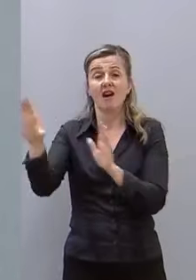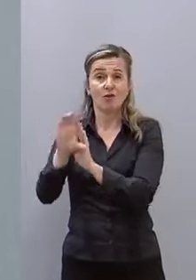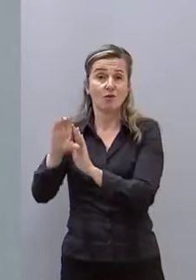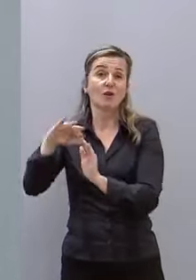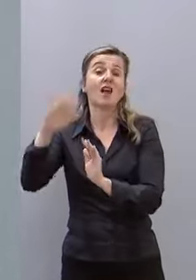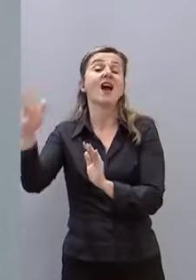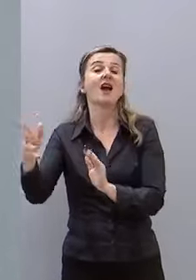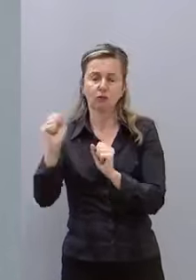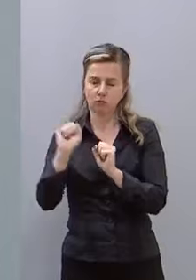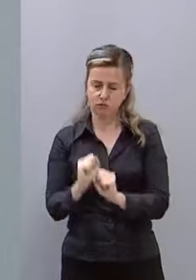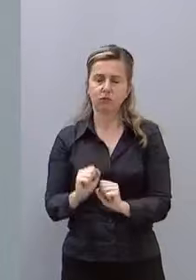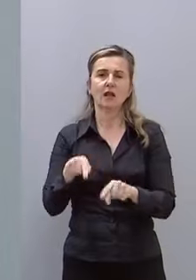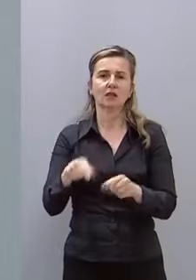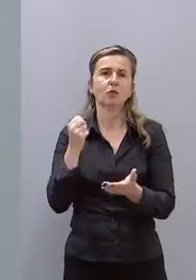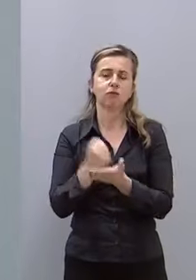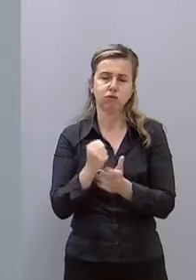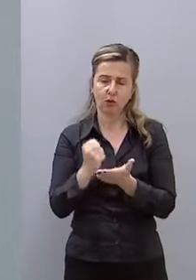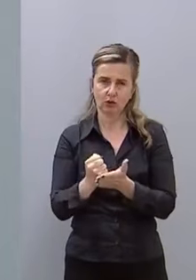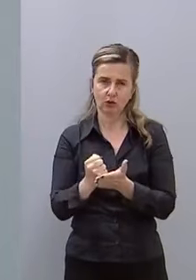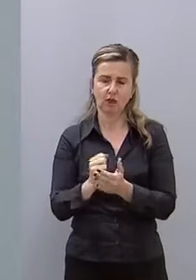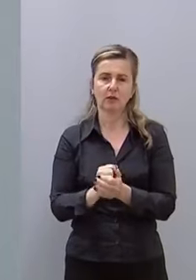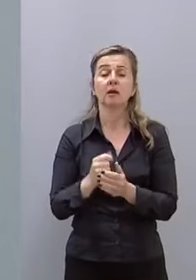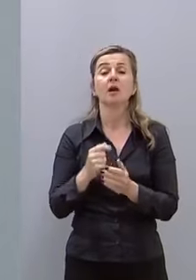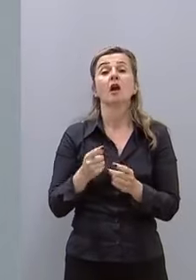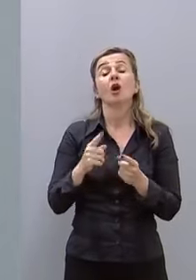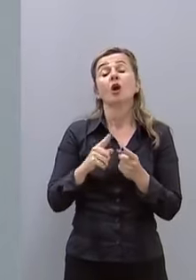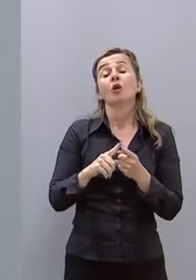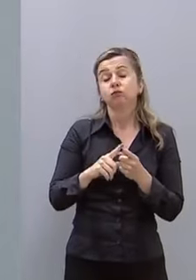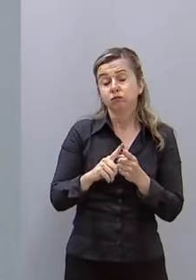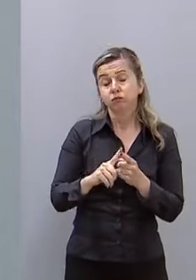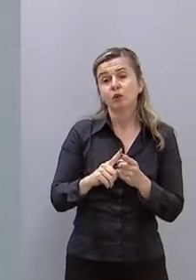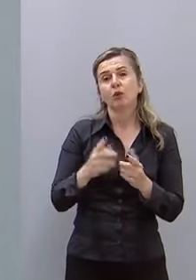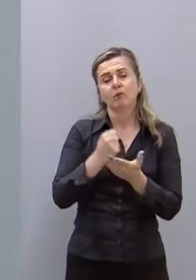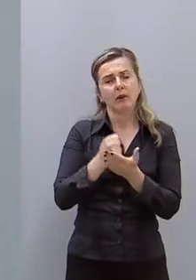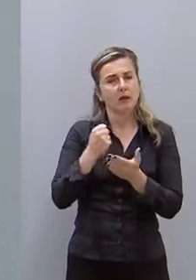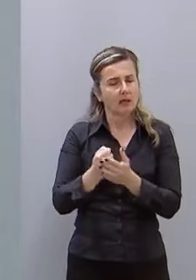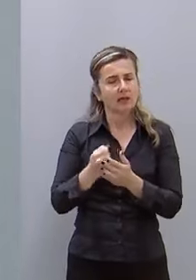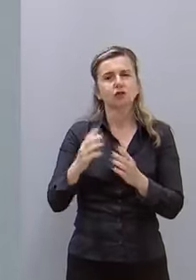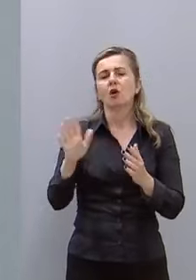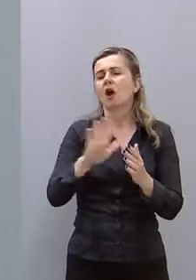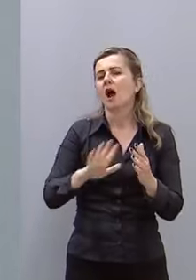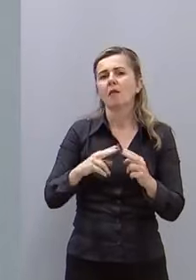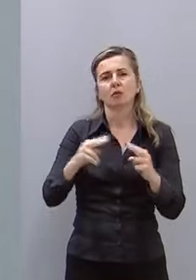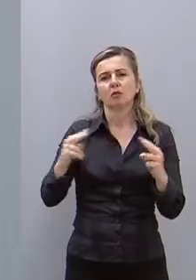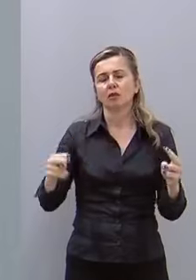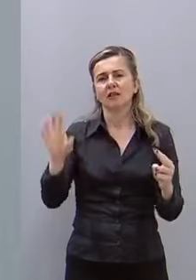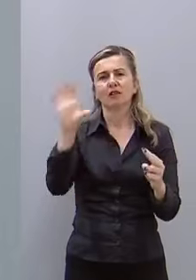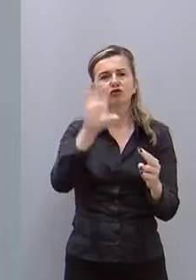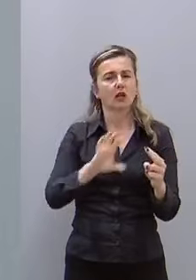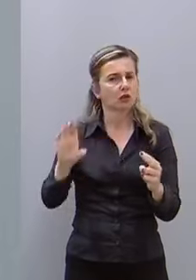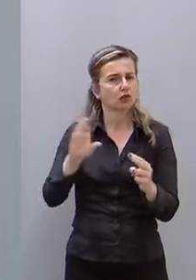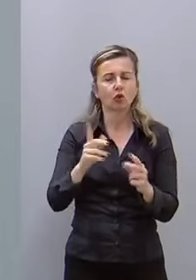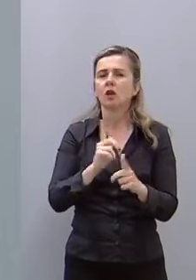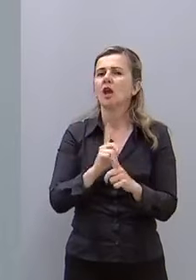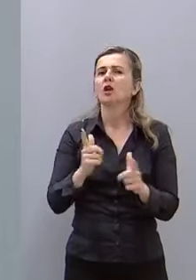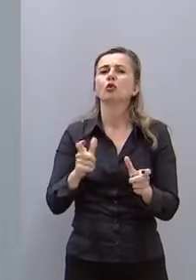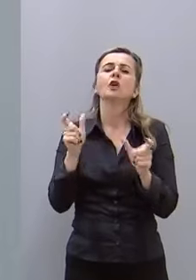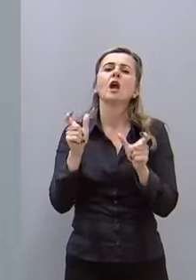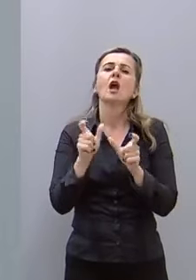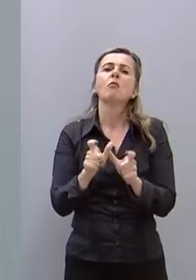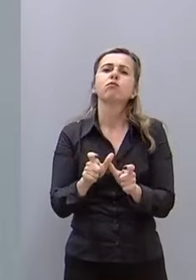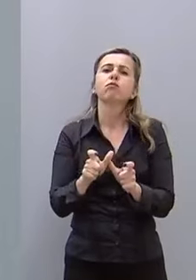rientrano tra gli spostamenti consentiti in ambito provinciale e più in generale regionale senza più la limitazione dell'area interessata